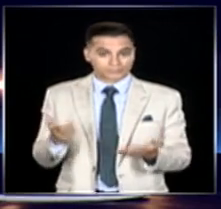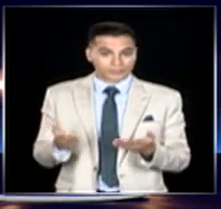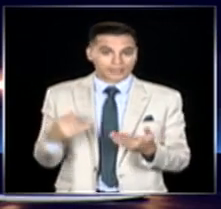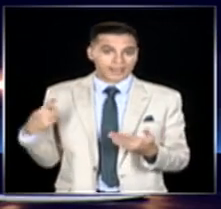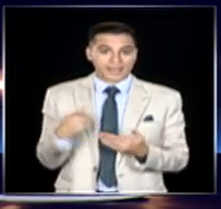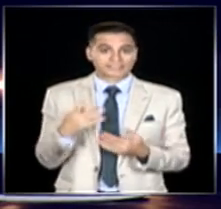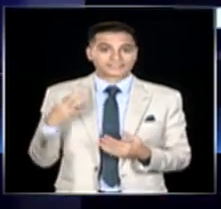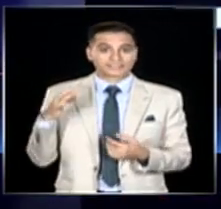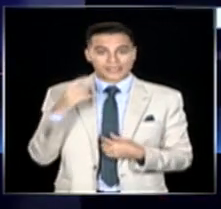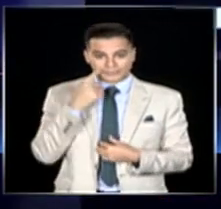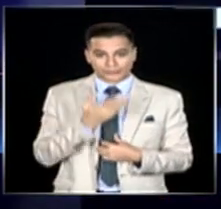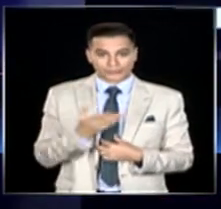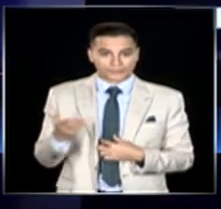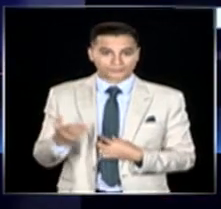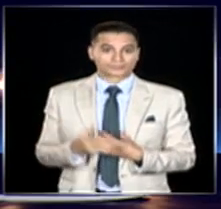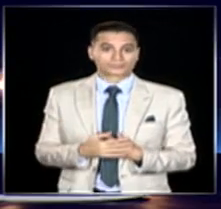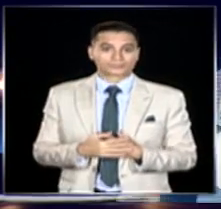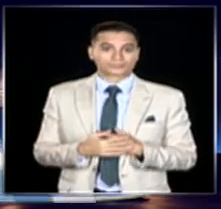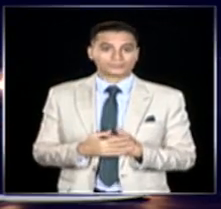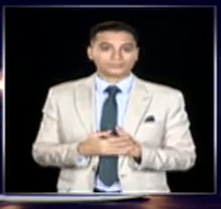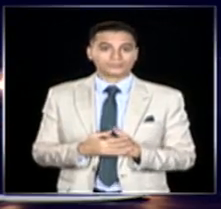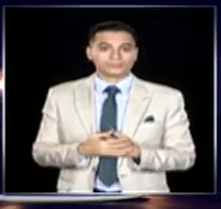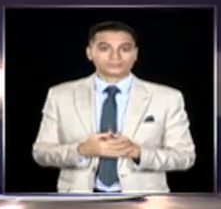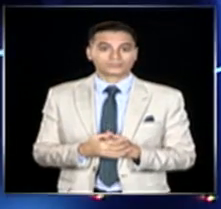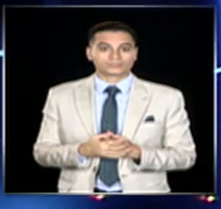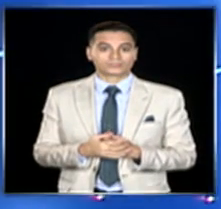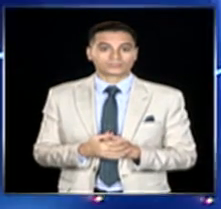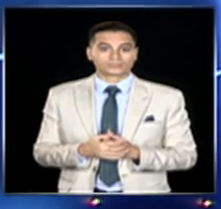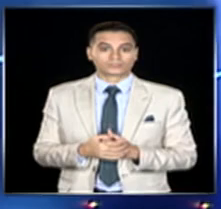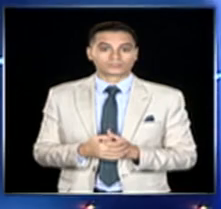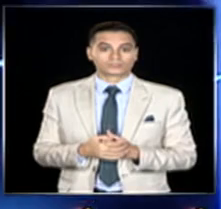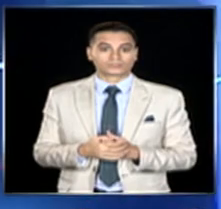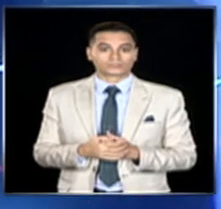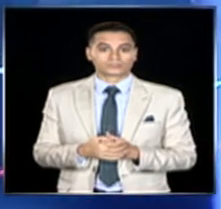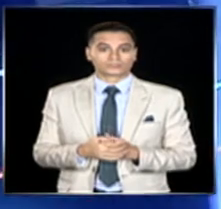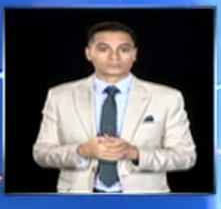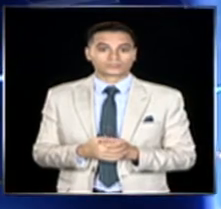الهدف الذهبي. الهدف الذهبي.